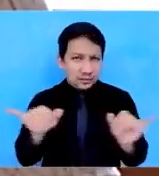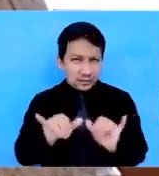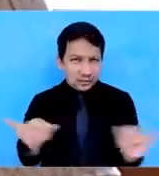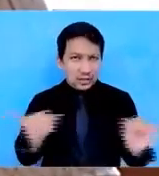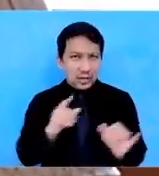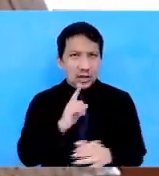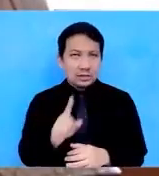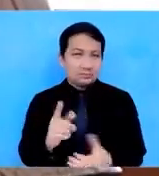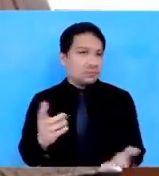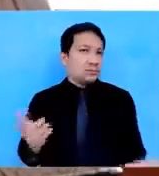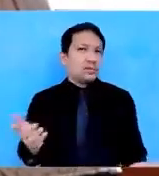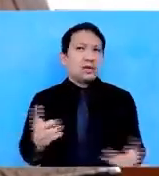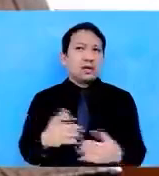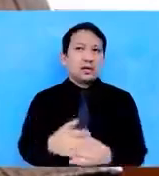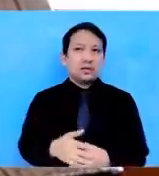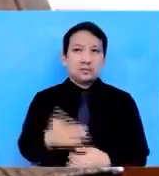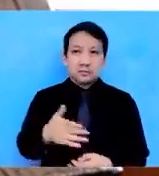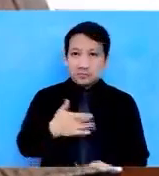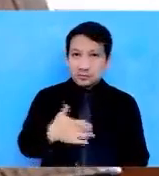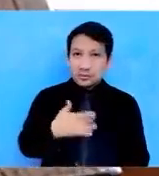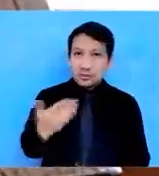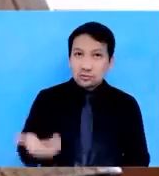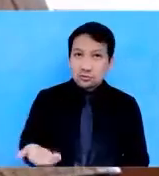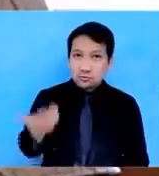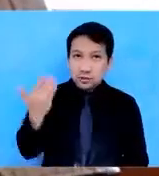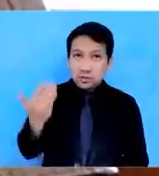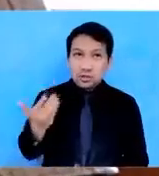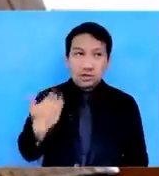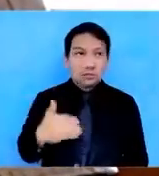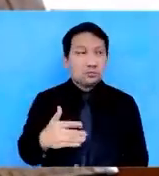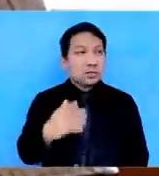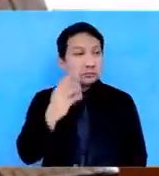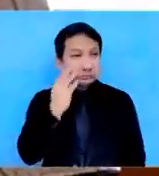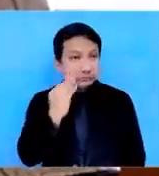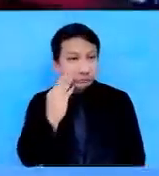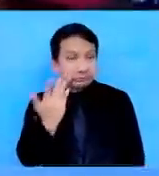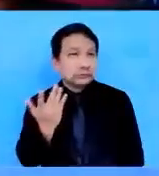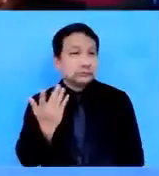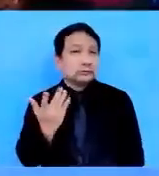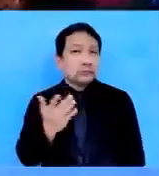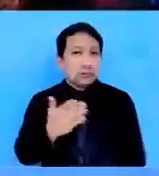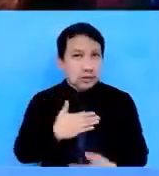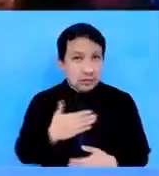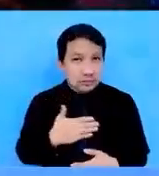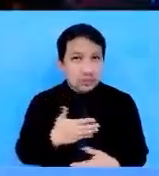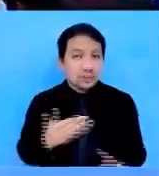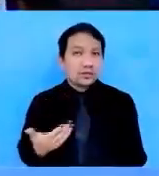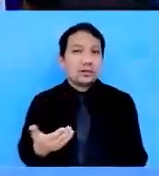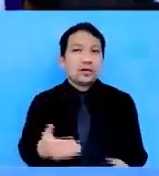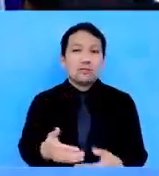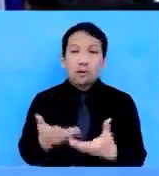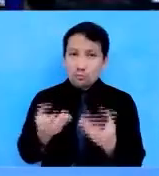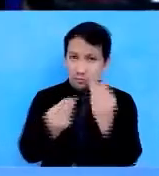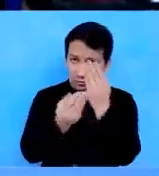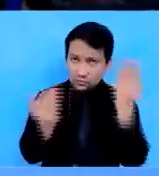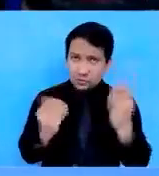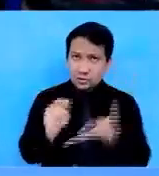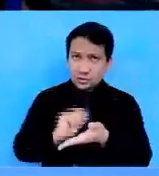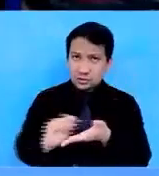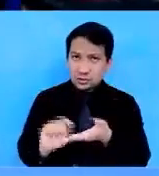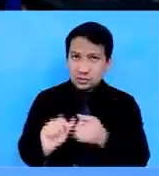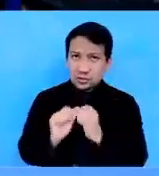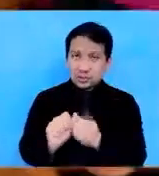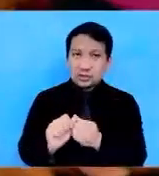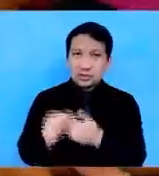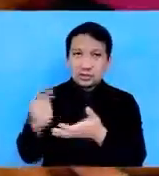ano eh, parang pakiramdam sa umaga. Merong may pinagdadaanan, merong masaya. Gusto raw sanang magsulat ni Cheryl sa survey